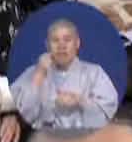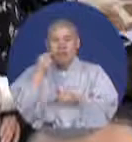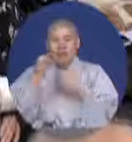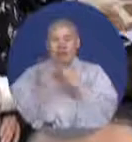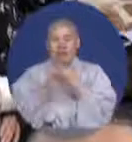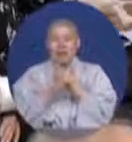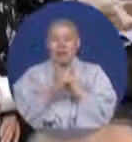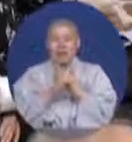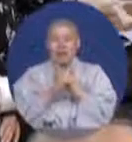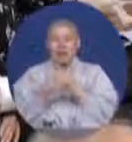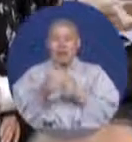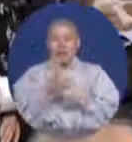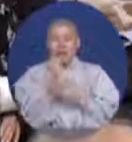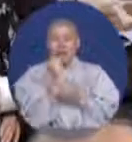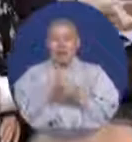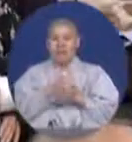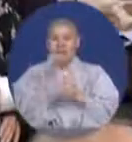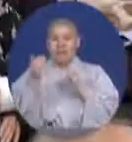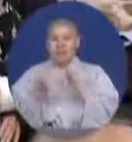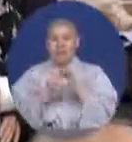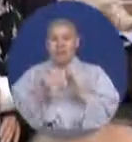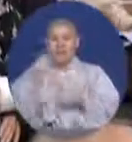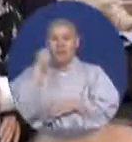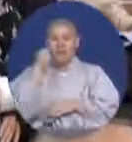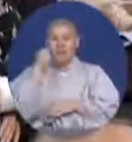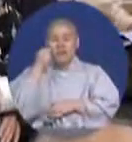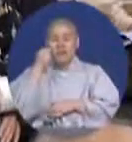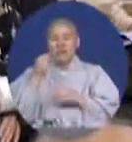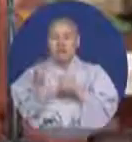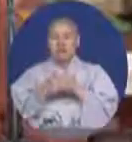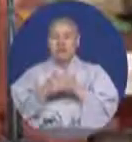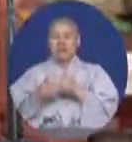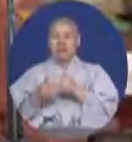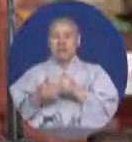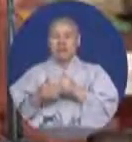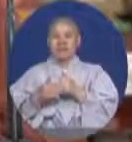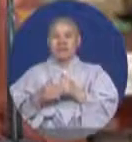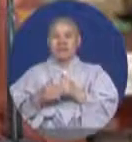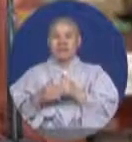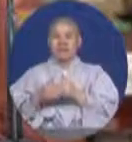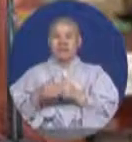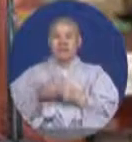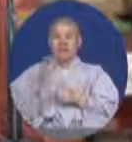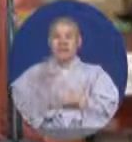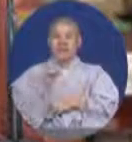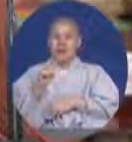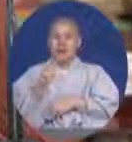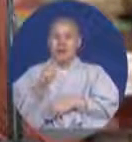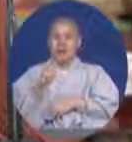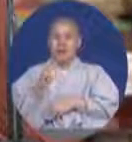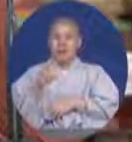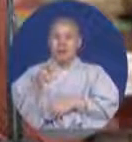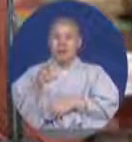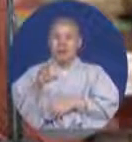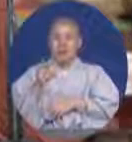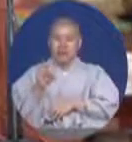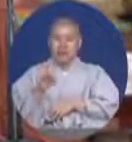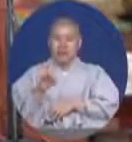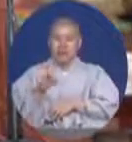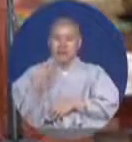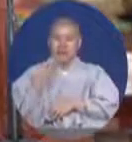되거든요. 이게요. 그래가지고 역시 그 정의라함권 제14권에